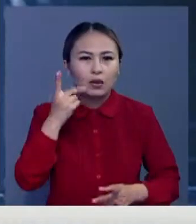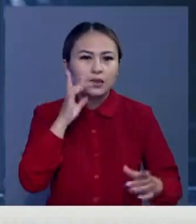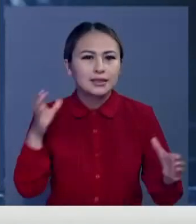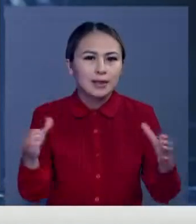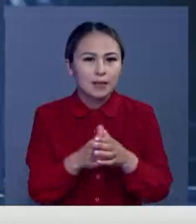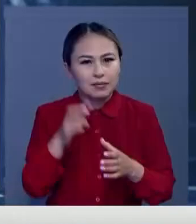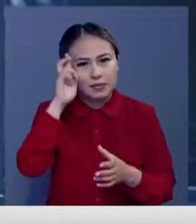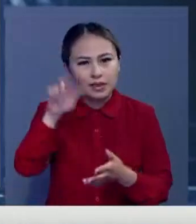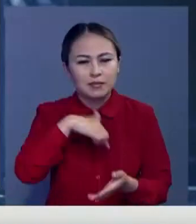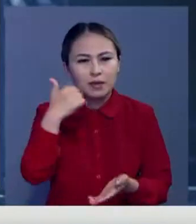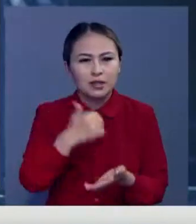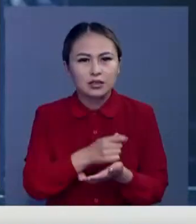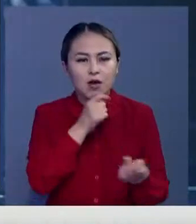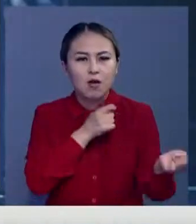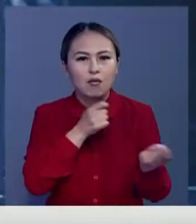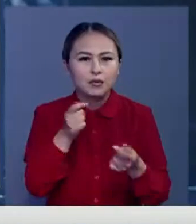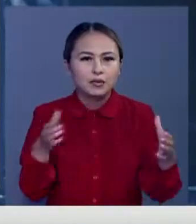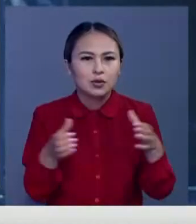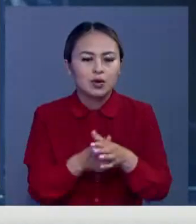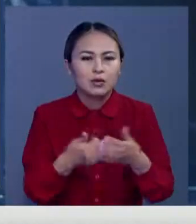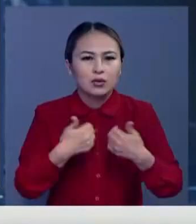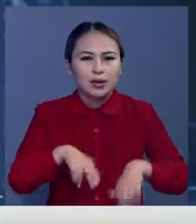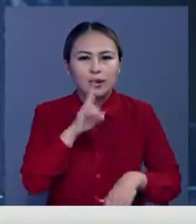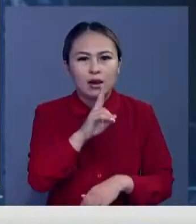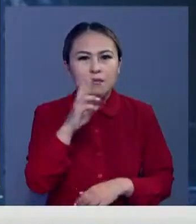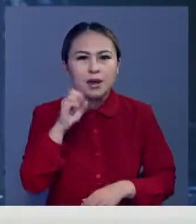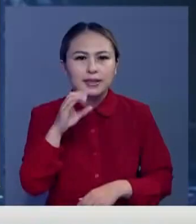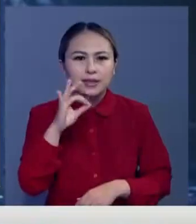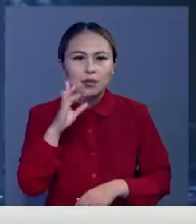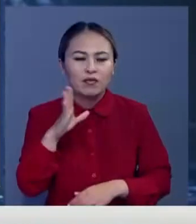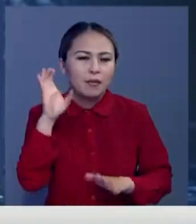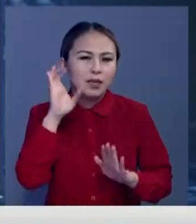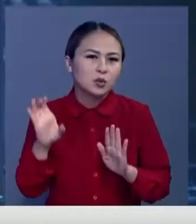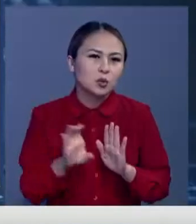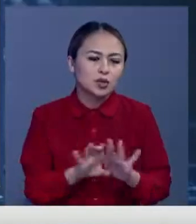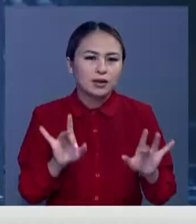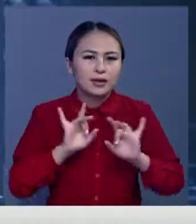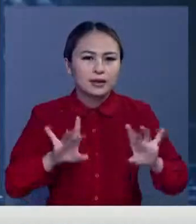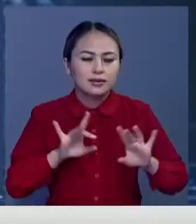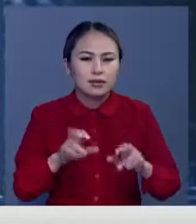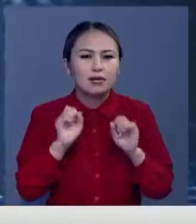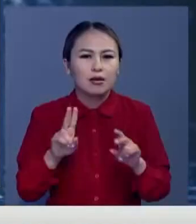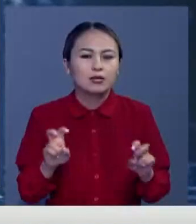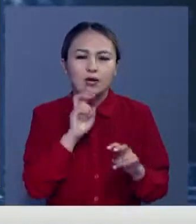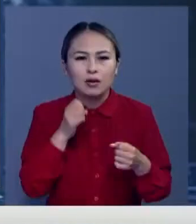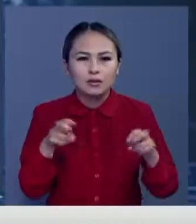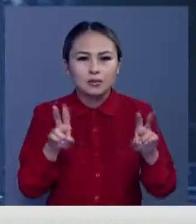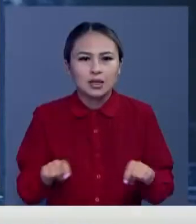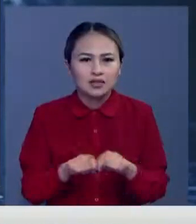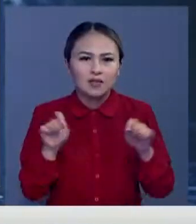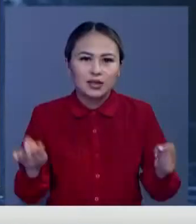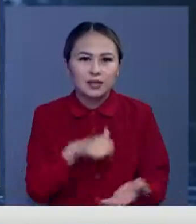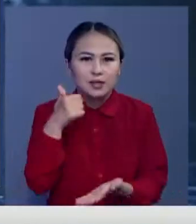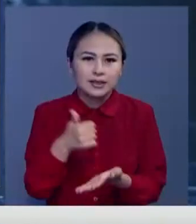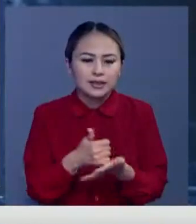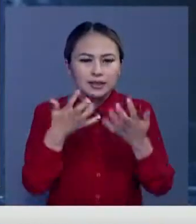мемлекет басшысы ұлттық қауіпсіздік комитетінің төрағасы Кәрім Мәсімовтің баяндамасын, комитеттің құрылымдық және аймақтық